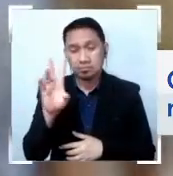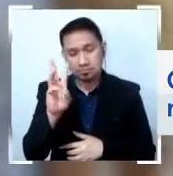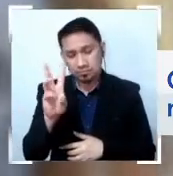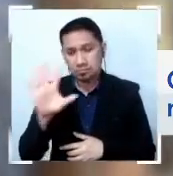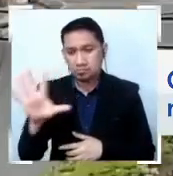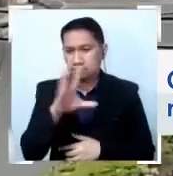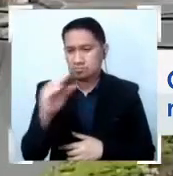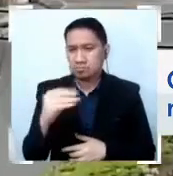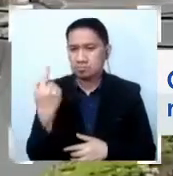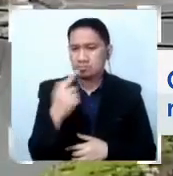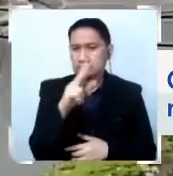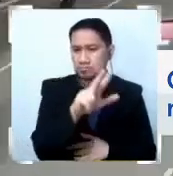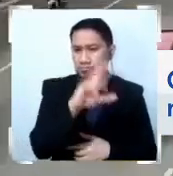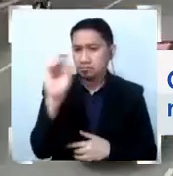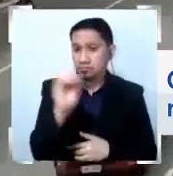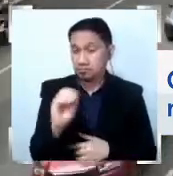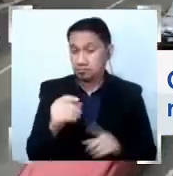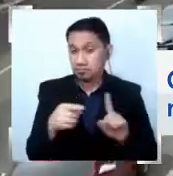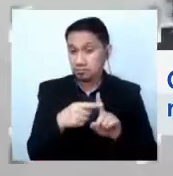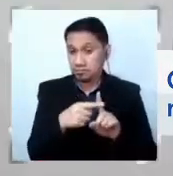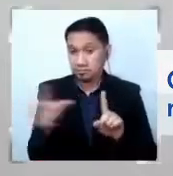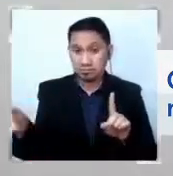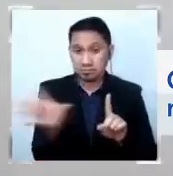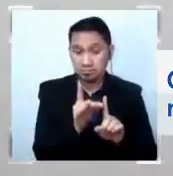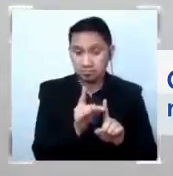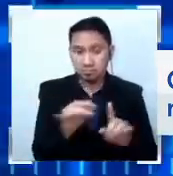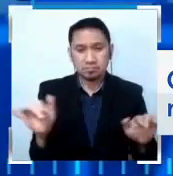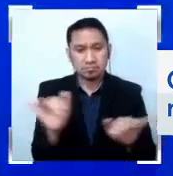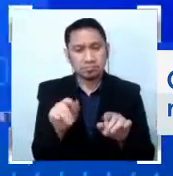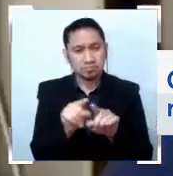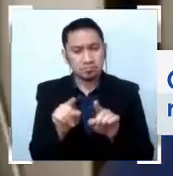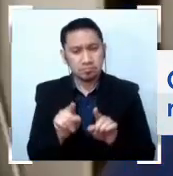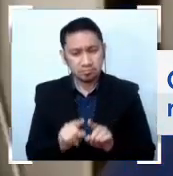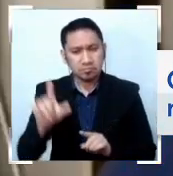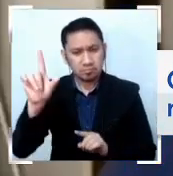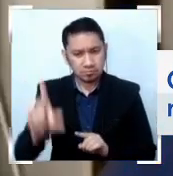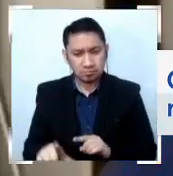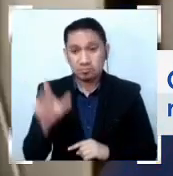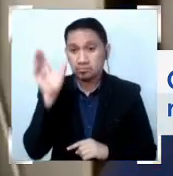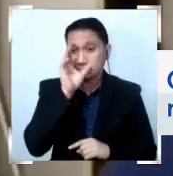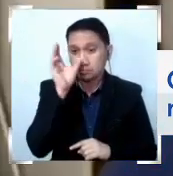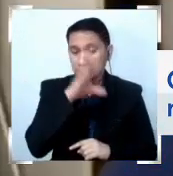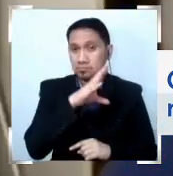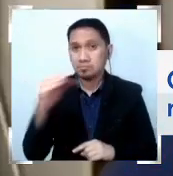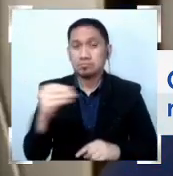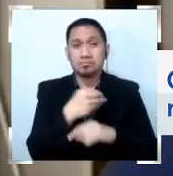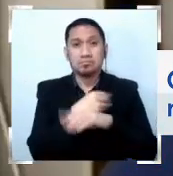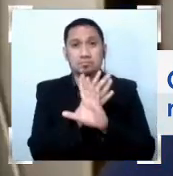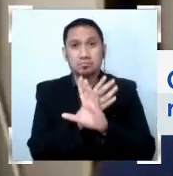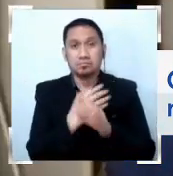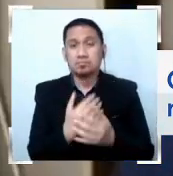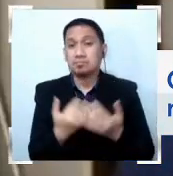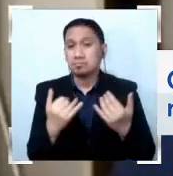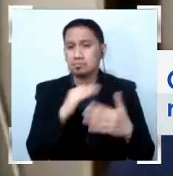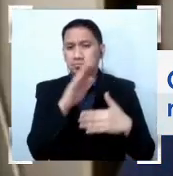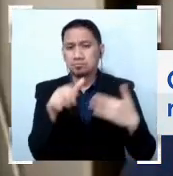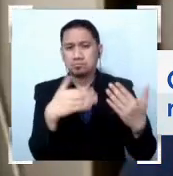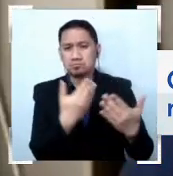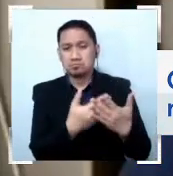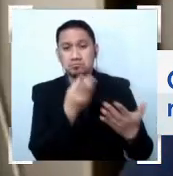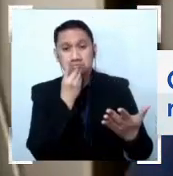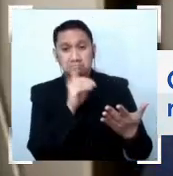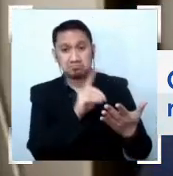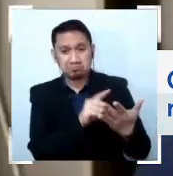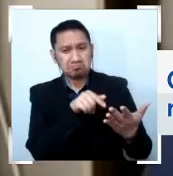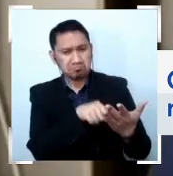positivity rate. Very low risk naman ang Cebu City at Davao City. All indicators are looking good so far. We are at the point